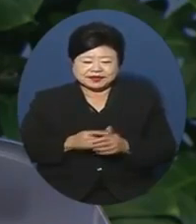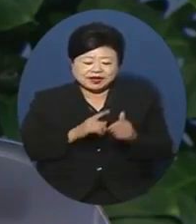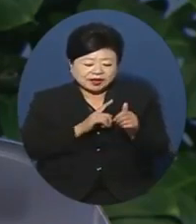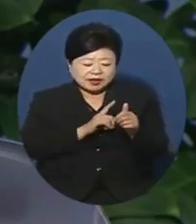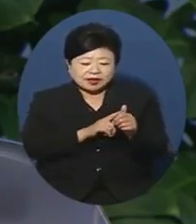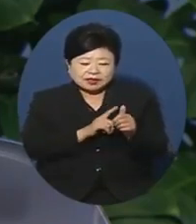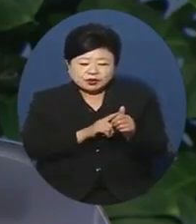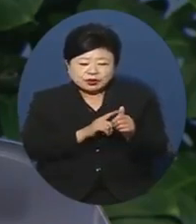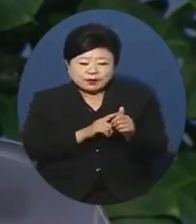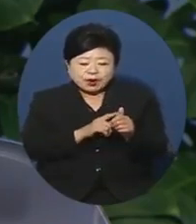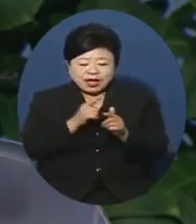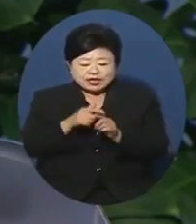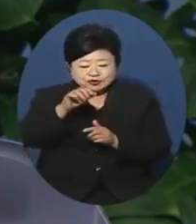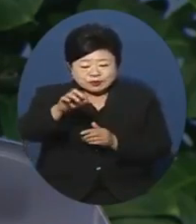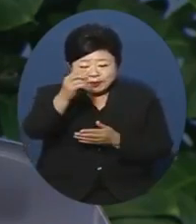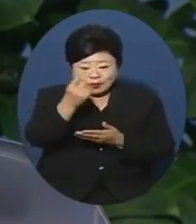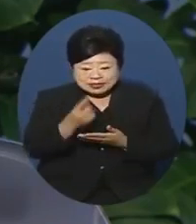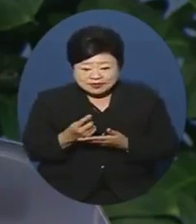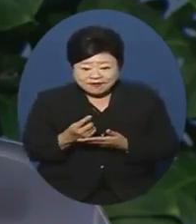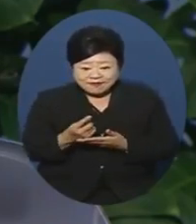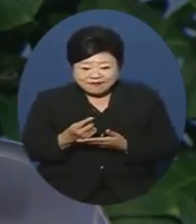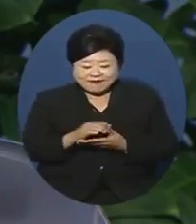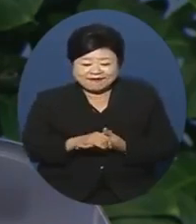예수님께 찾아와서